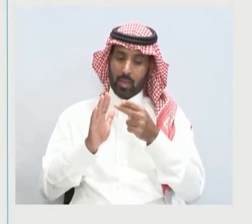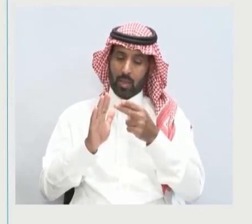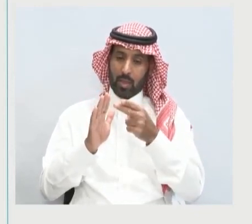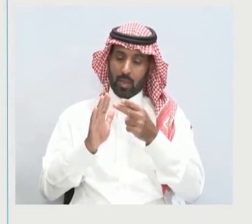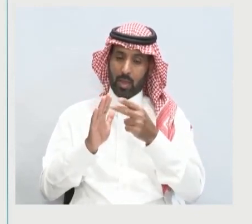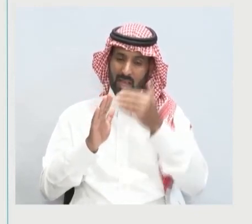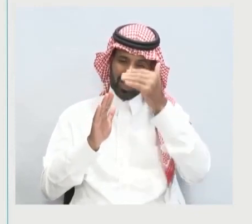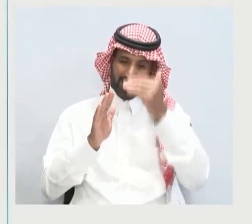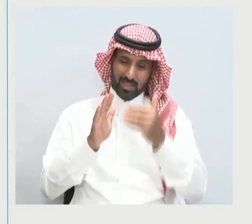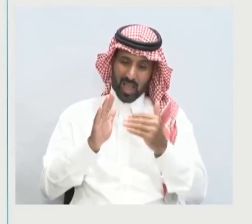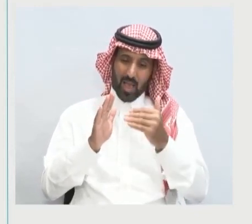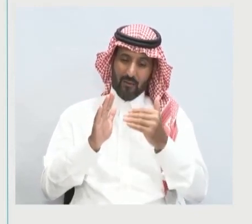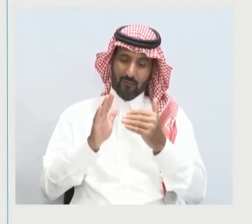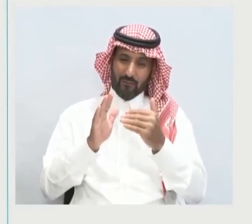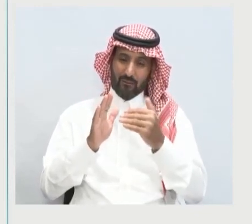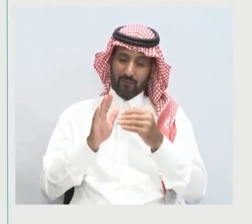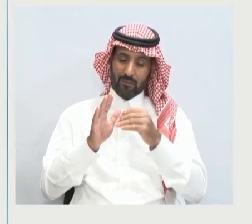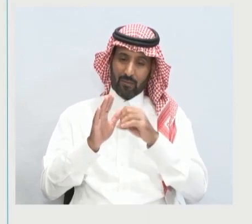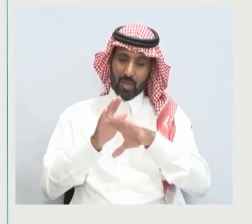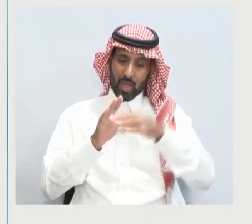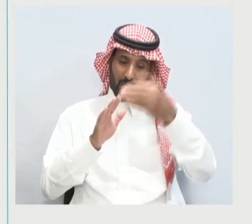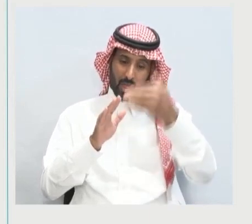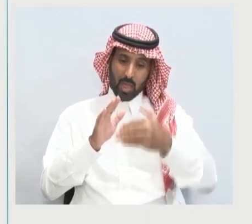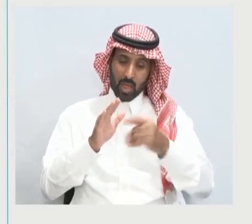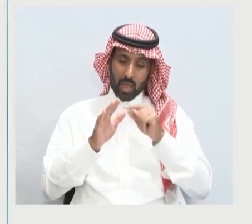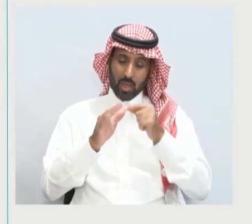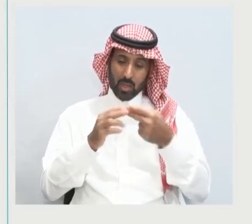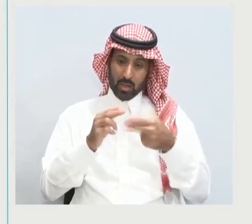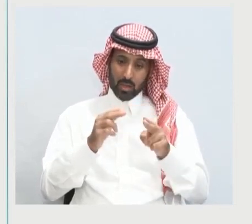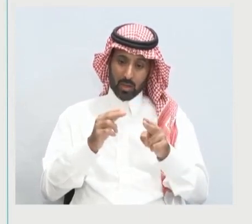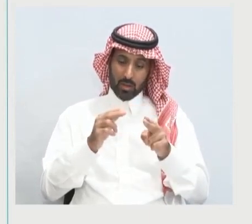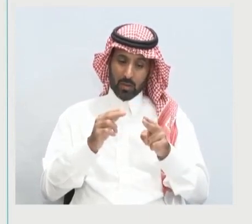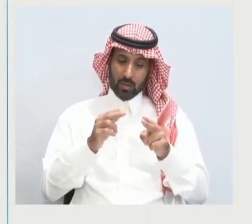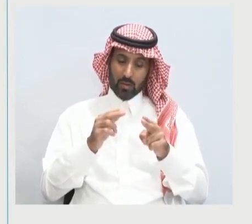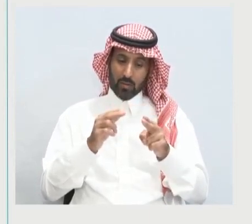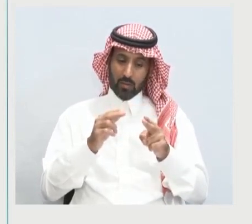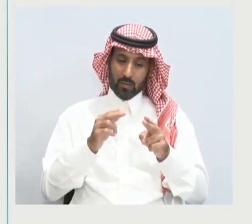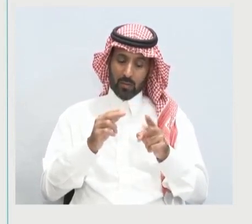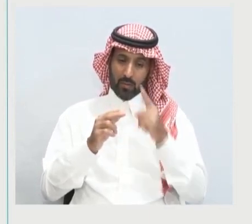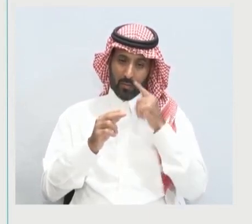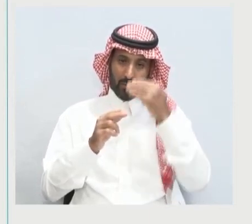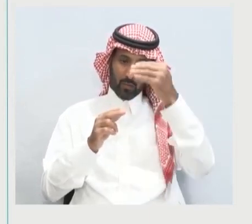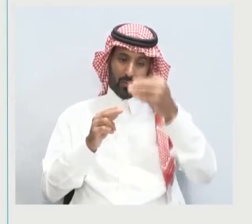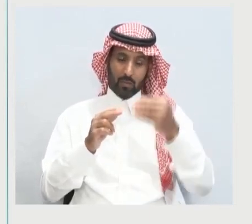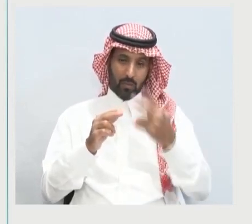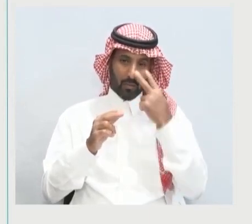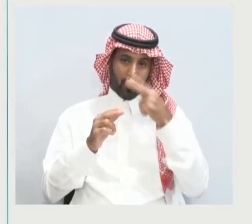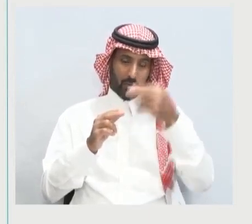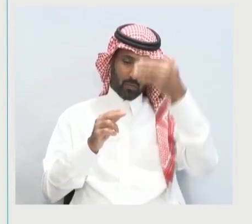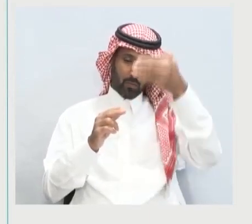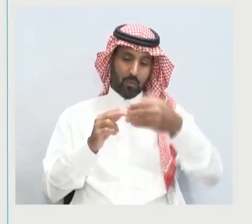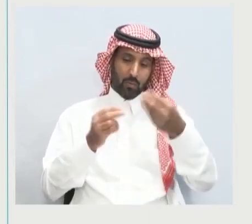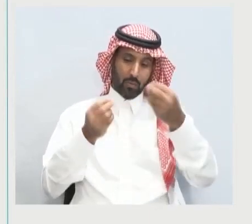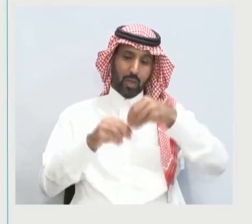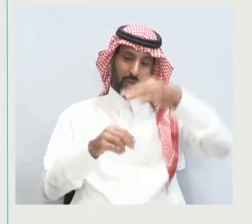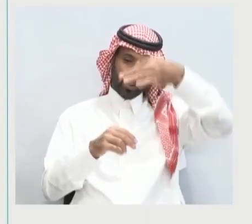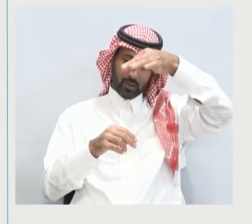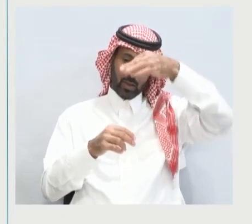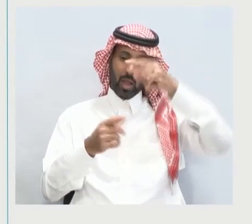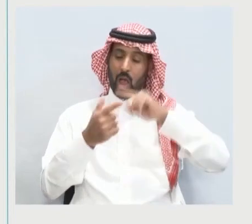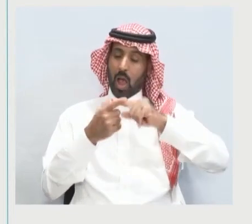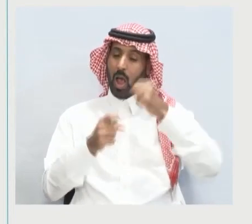في اسفل المصنف سنجد ان نجد او يمكننا ادراج ورقه العمل